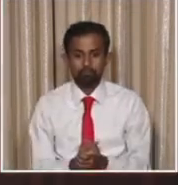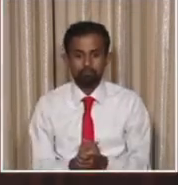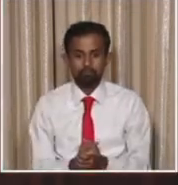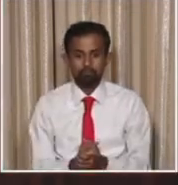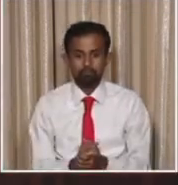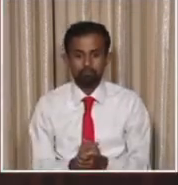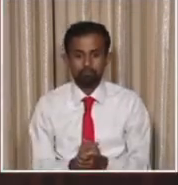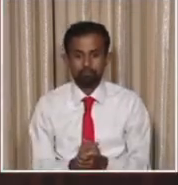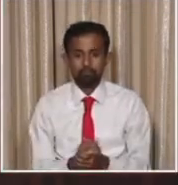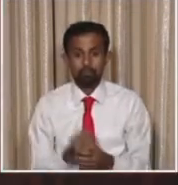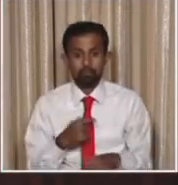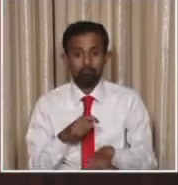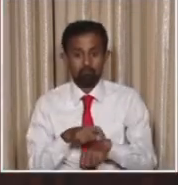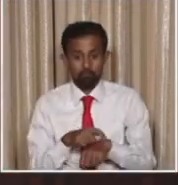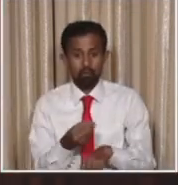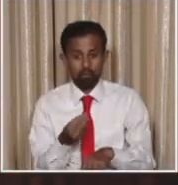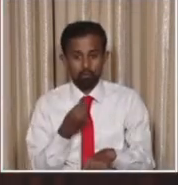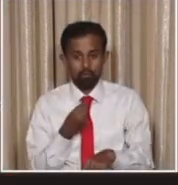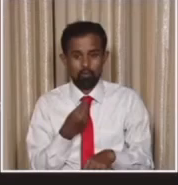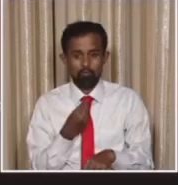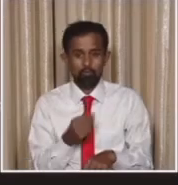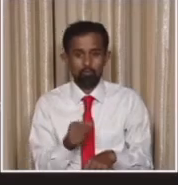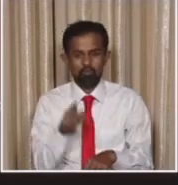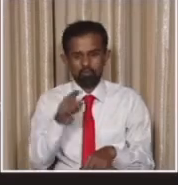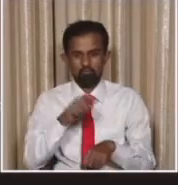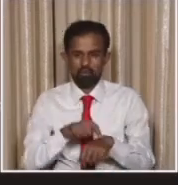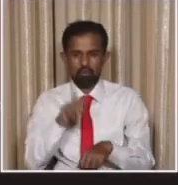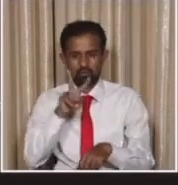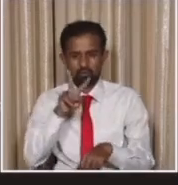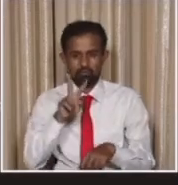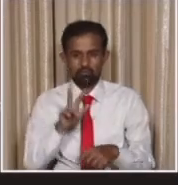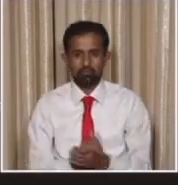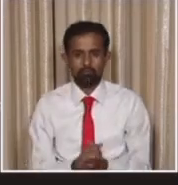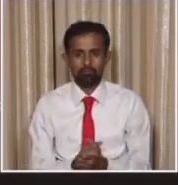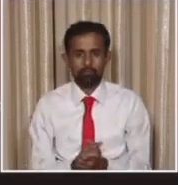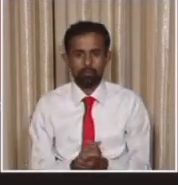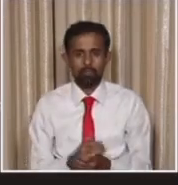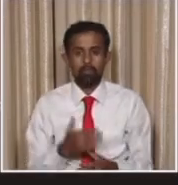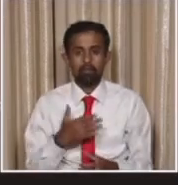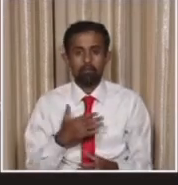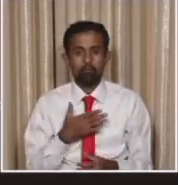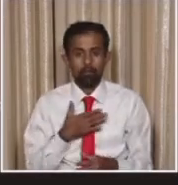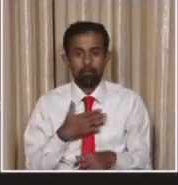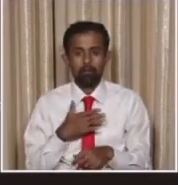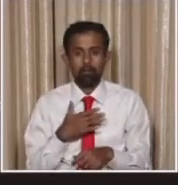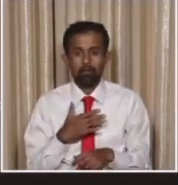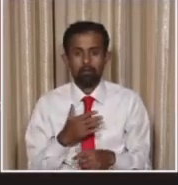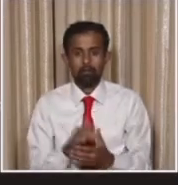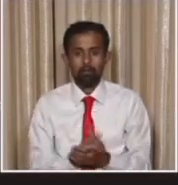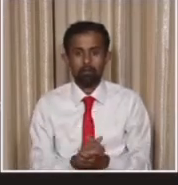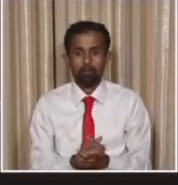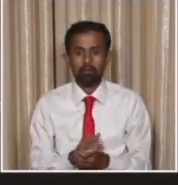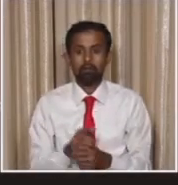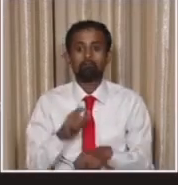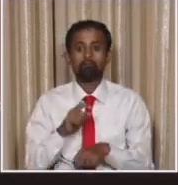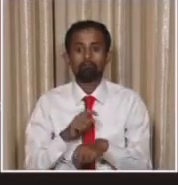ආවගේ වෙලාව අවශ්‍යයි. මොකද මේ ගරු මන්ත්‍රීතුමා කොමත් ඔබතුමාට තව විනාඩි දෙක කාලයක් තියෙනවා. නෑ නෑ මගේ වෙලාව වෙනවා එතුමිය. දැන්